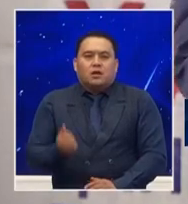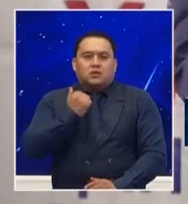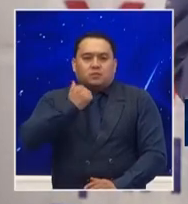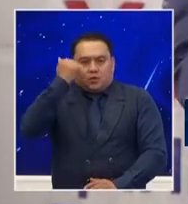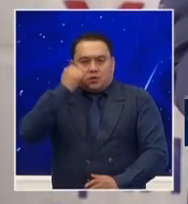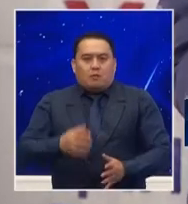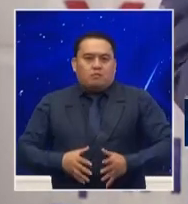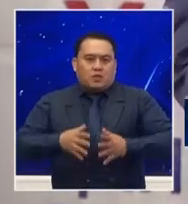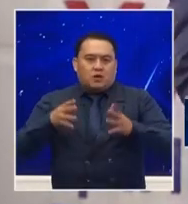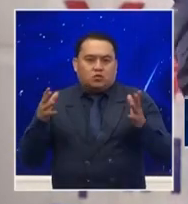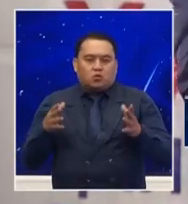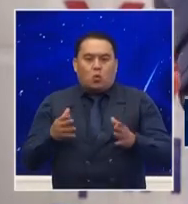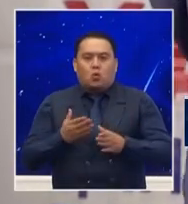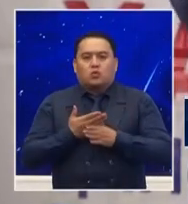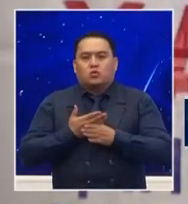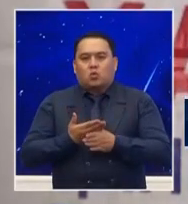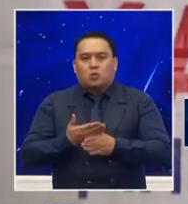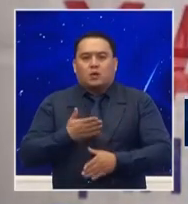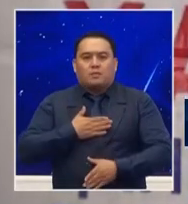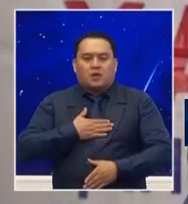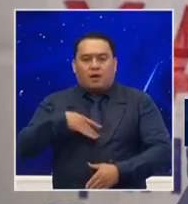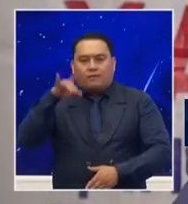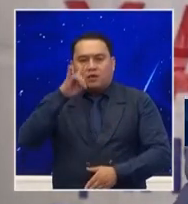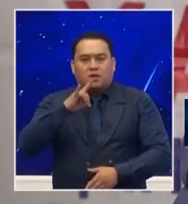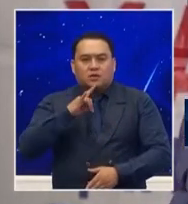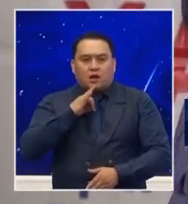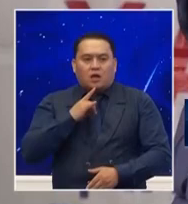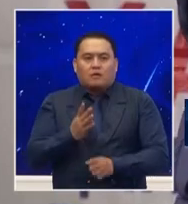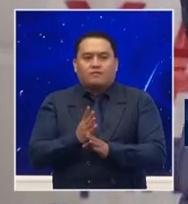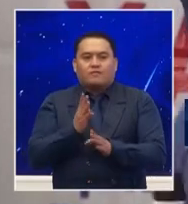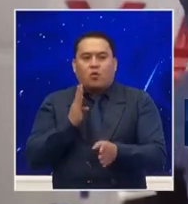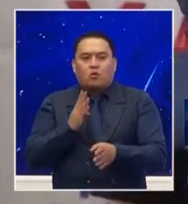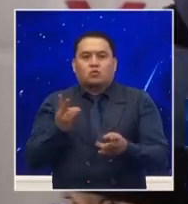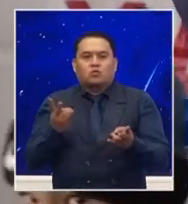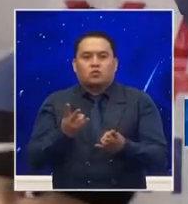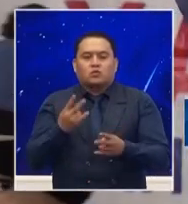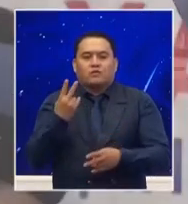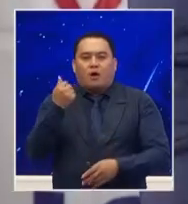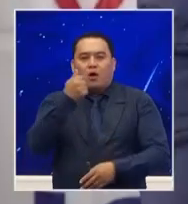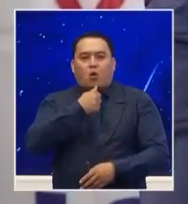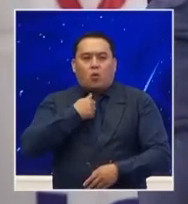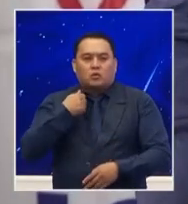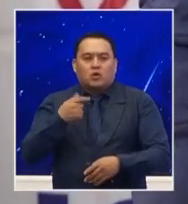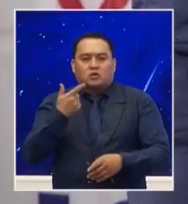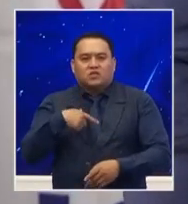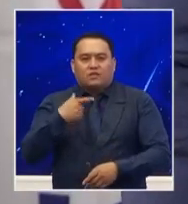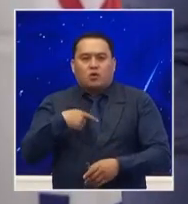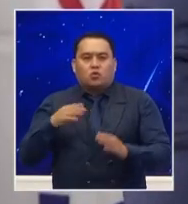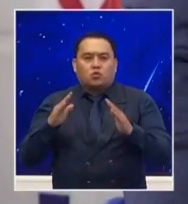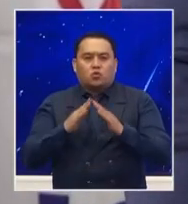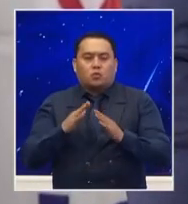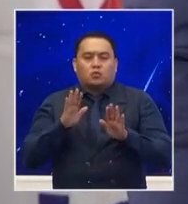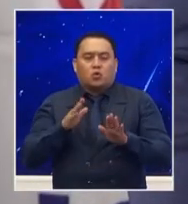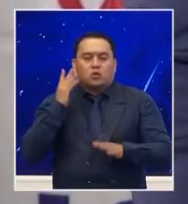Спасибо большое фонду «Харикет» и всем неравнодушным гражданам Казахстана. Я стояла в очереди на жилье 2 года. О собственном доме могла